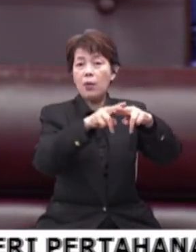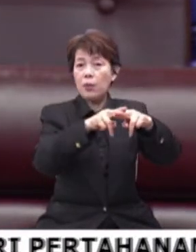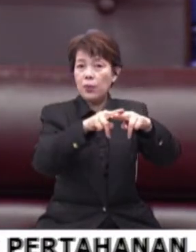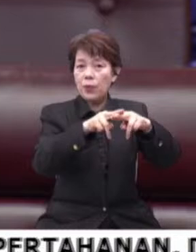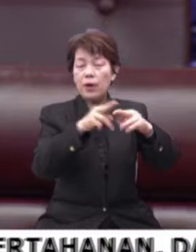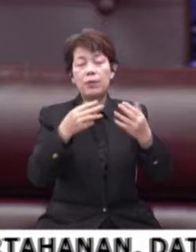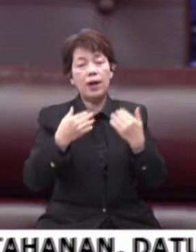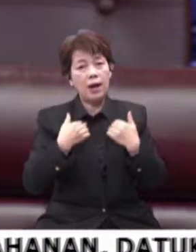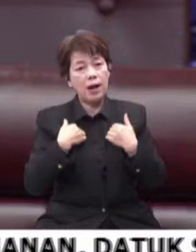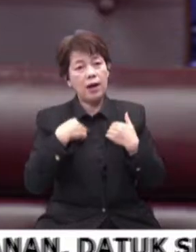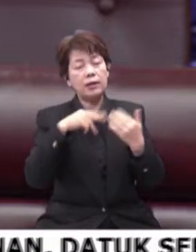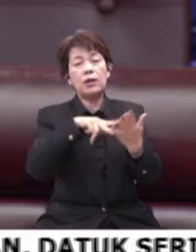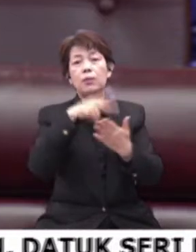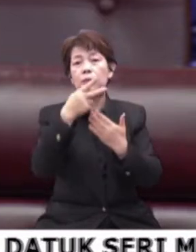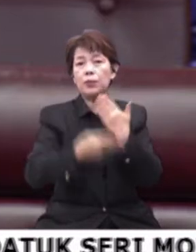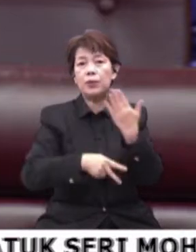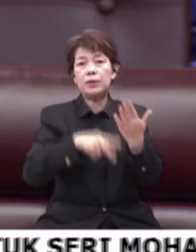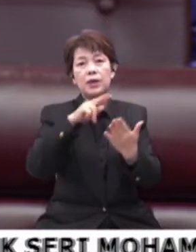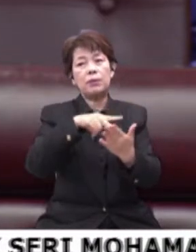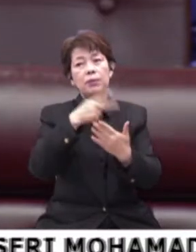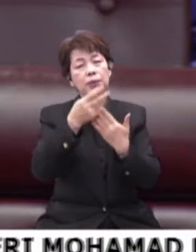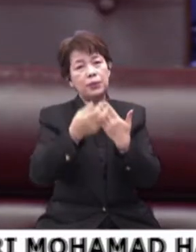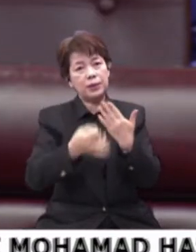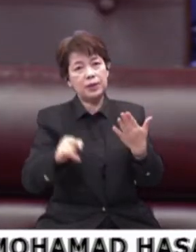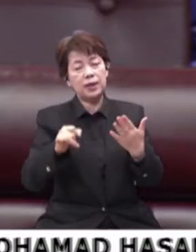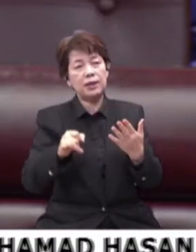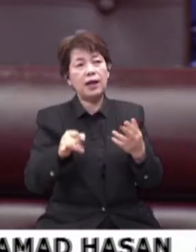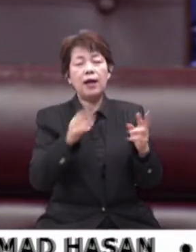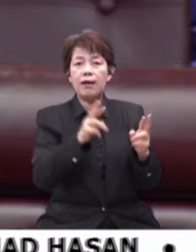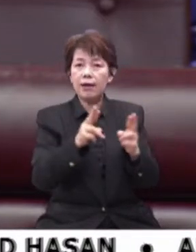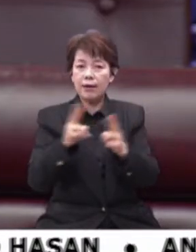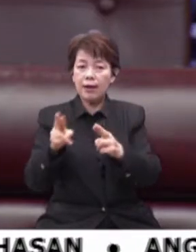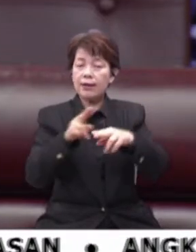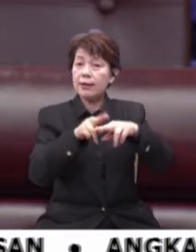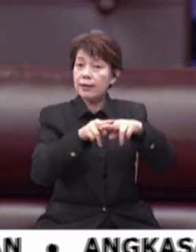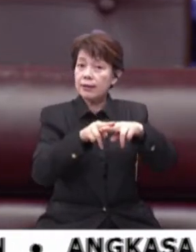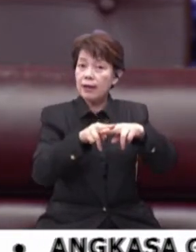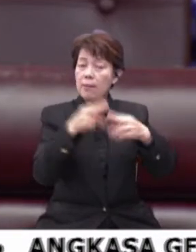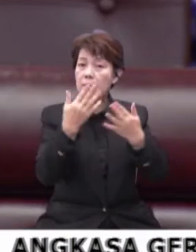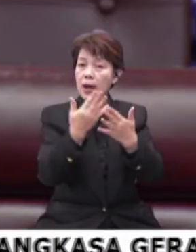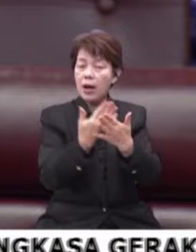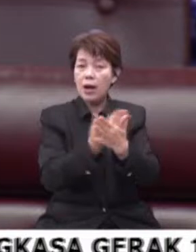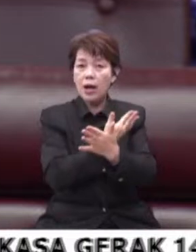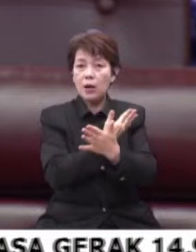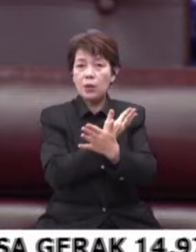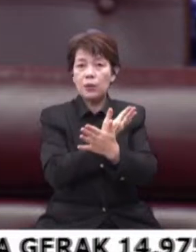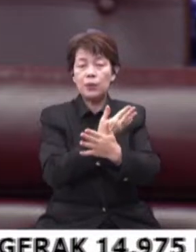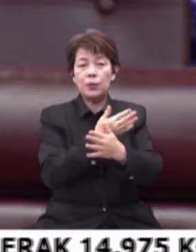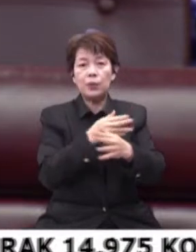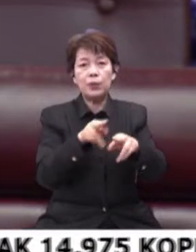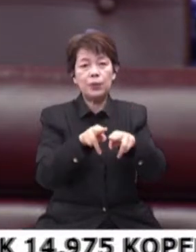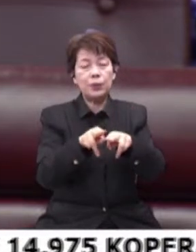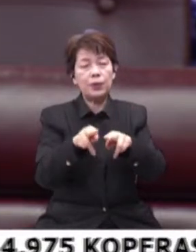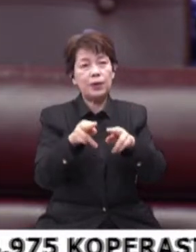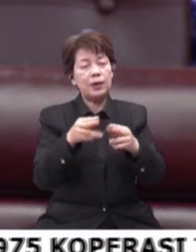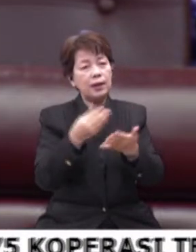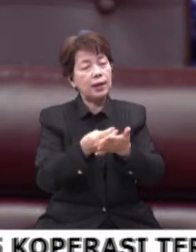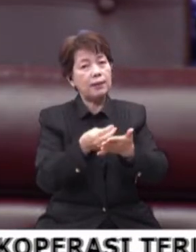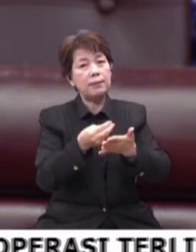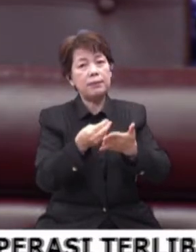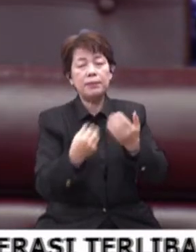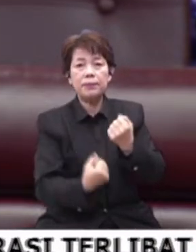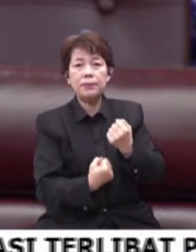melaksanakan liputan rangkaian kereta api baharu dan naik taraf landasan yang terdapat juga memberi